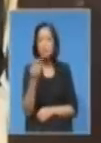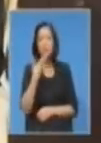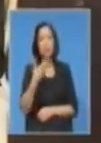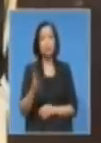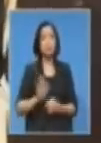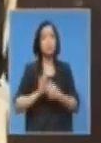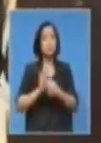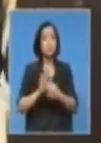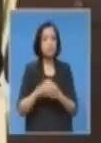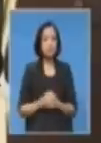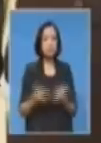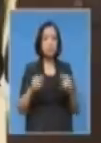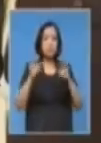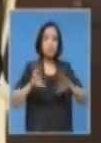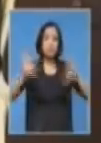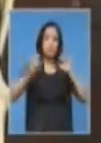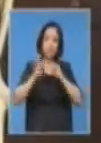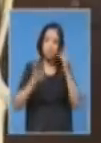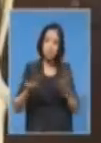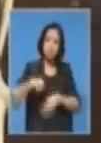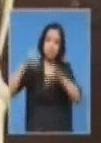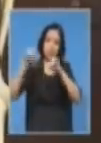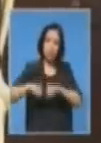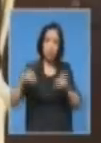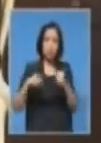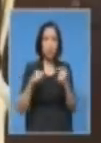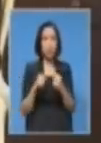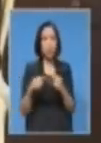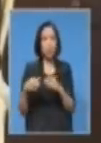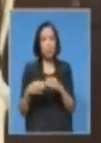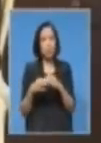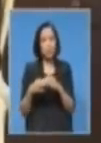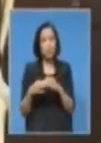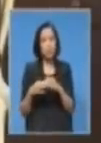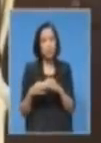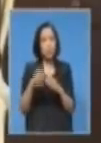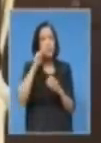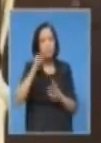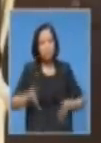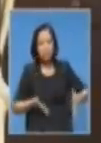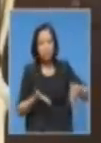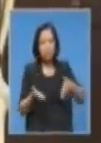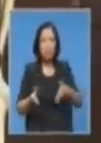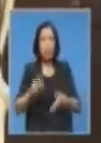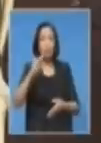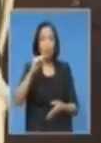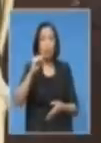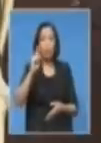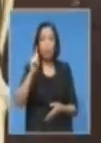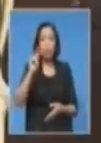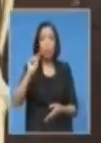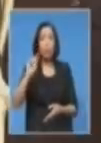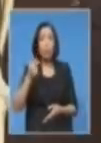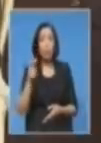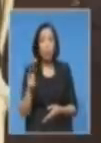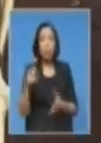างเช่นสิ่งที่รัฐบาลได้ไปตกลงกับสมาชิกในกลุ่มลุ่มแม่น้ำโขงนะครับ East West Economic Corridor